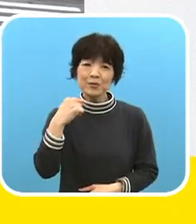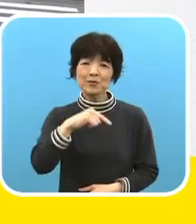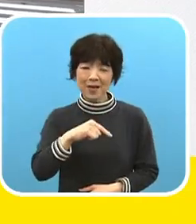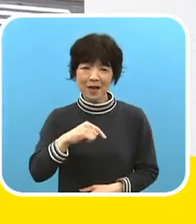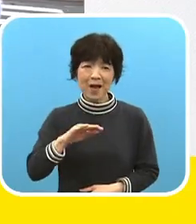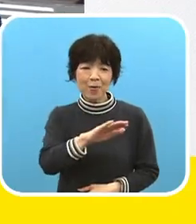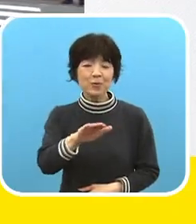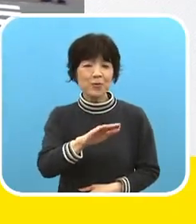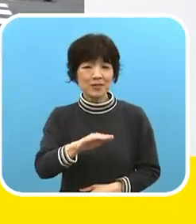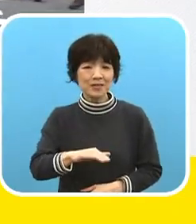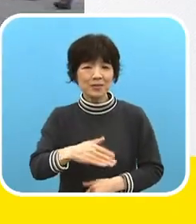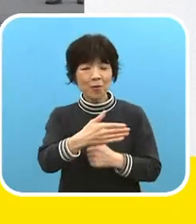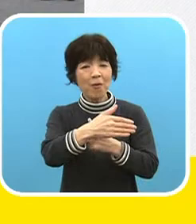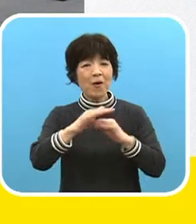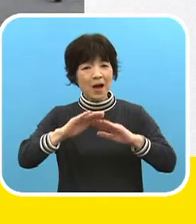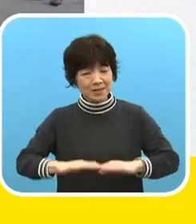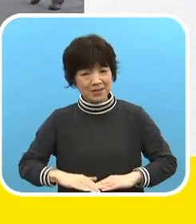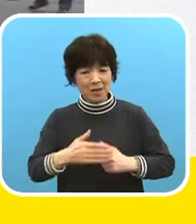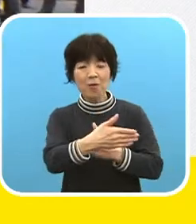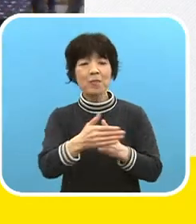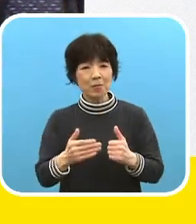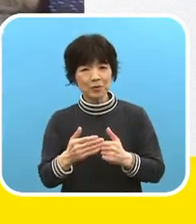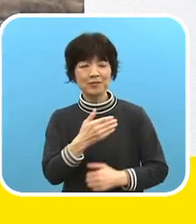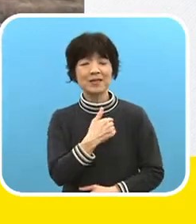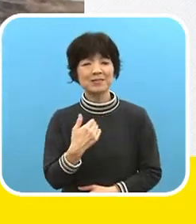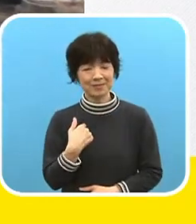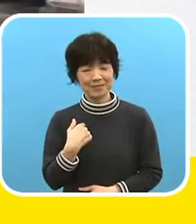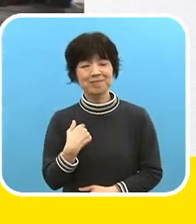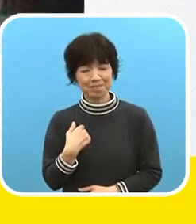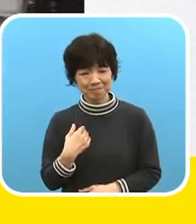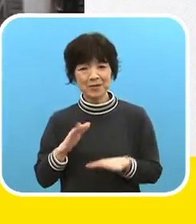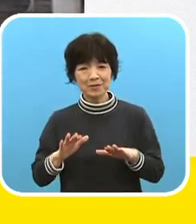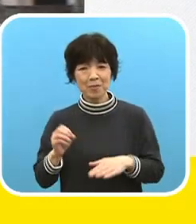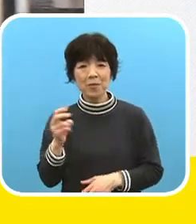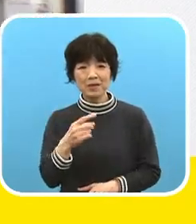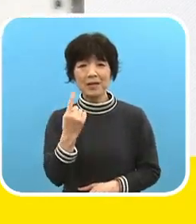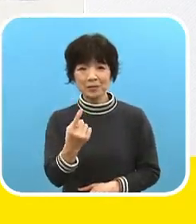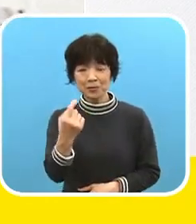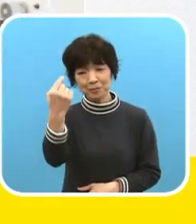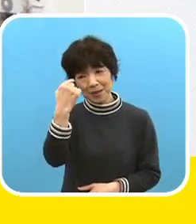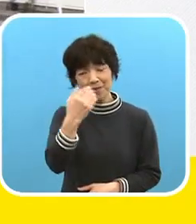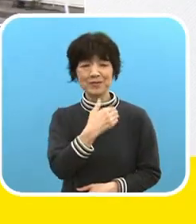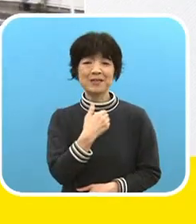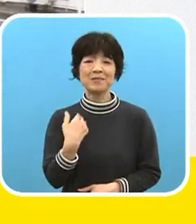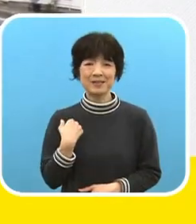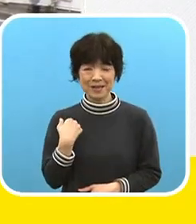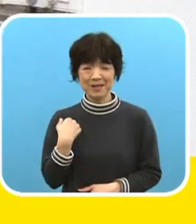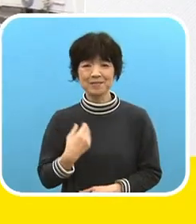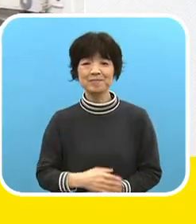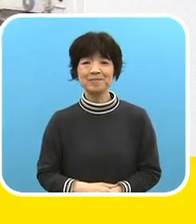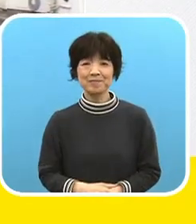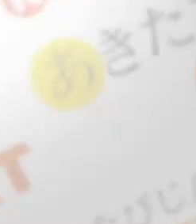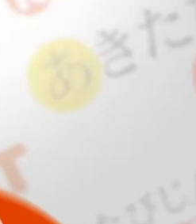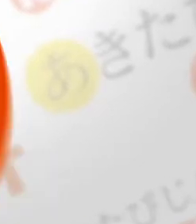安全を守っているんだな。今日もまた一つ勉強になりました。